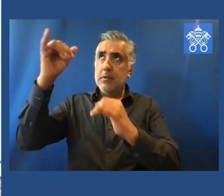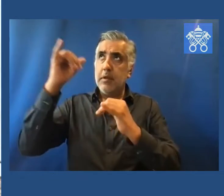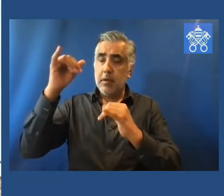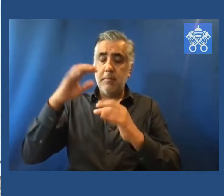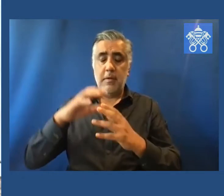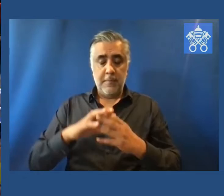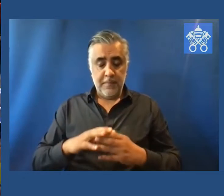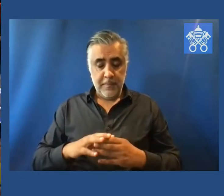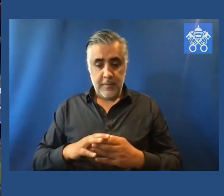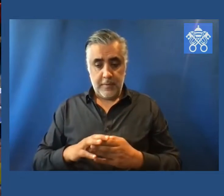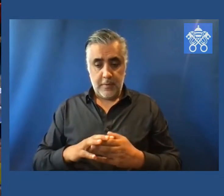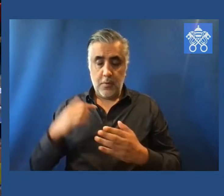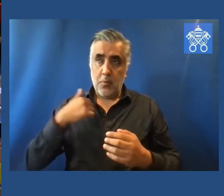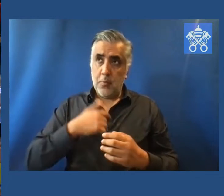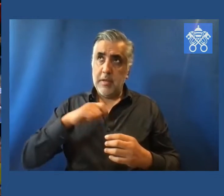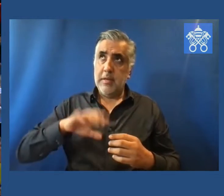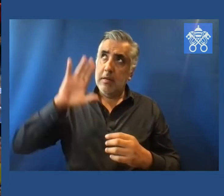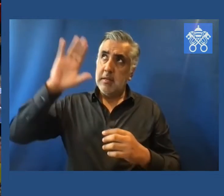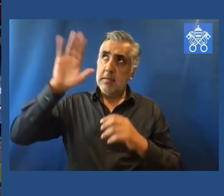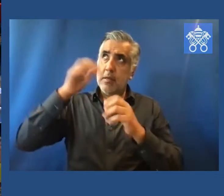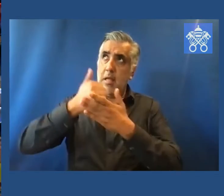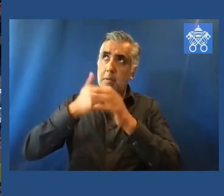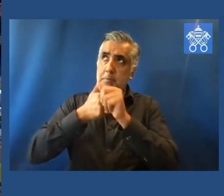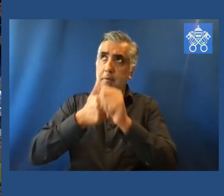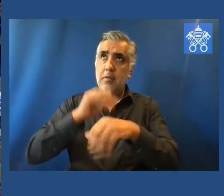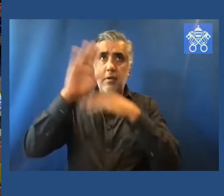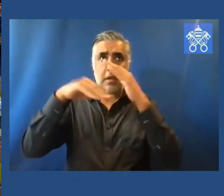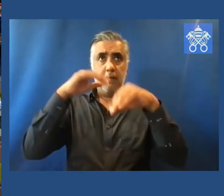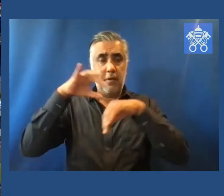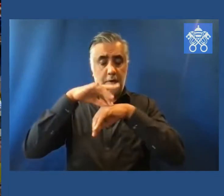nostrum in nomine Domini. Qui fecit caelum et terram.